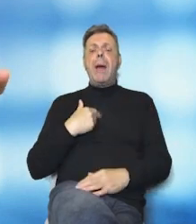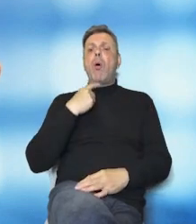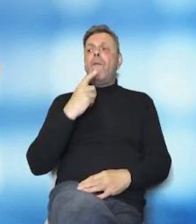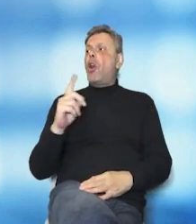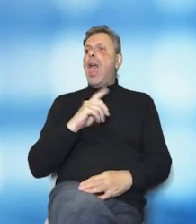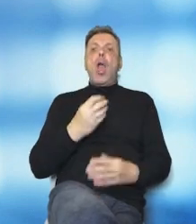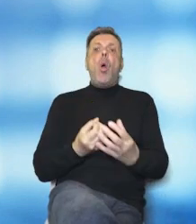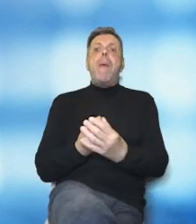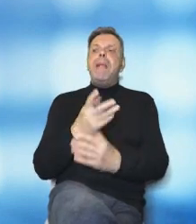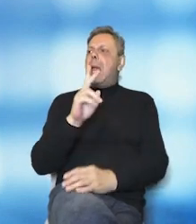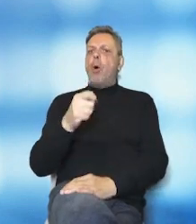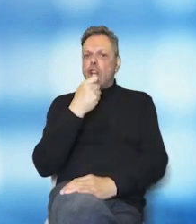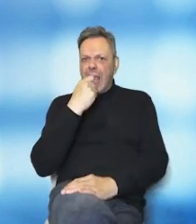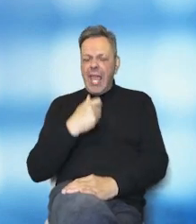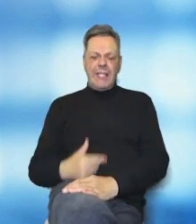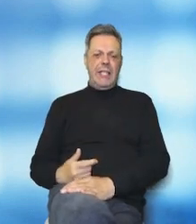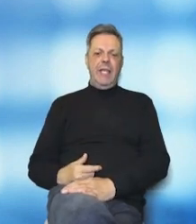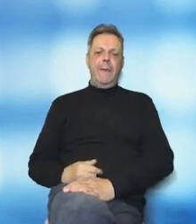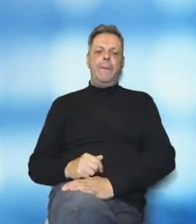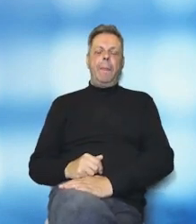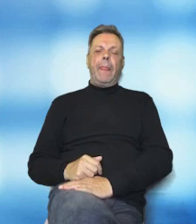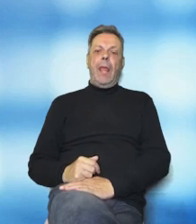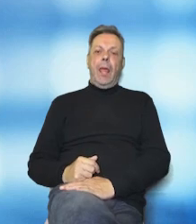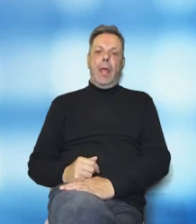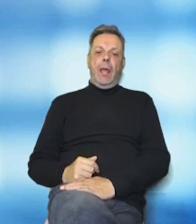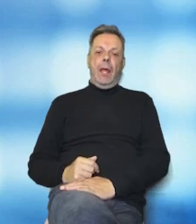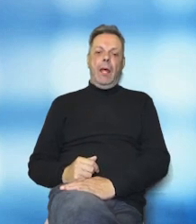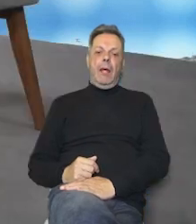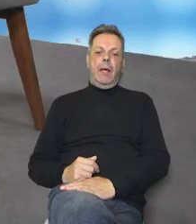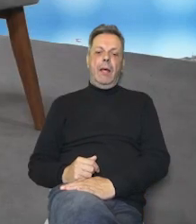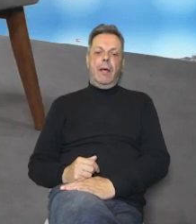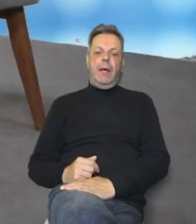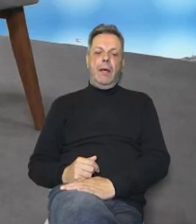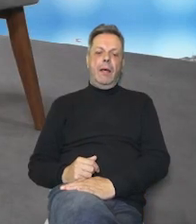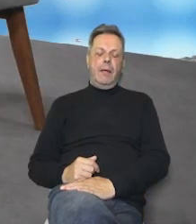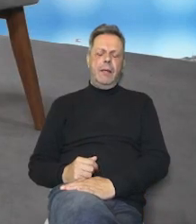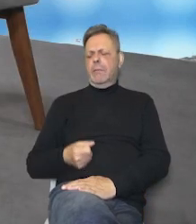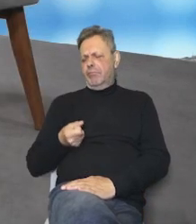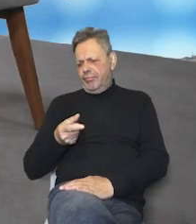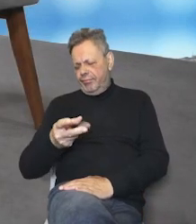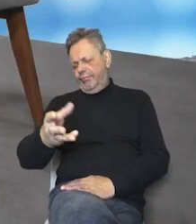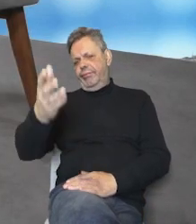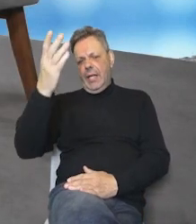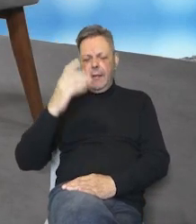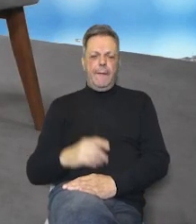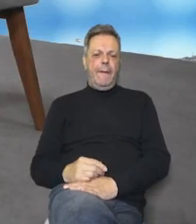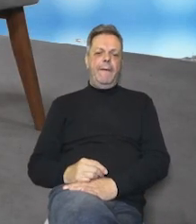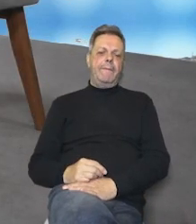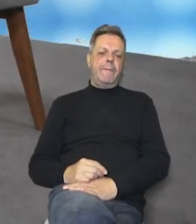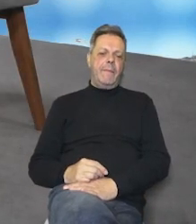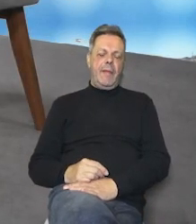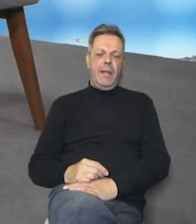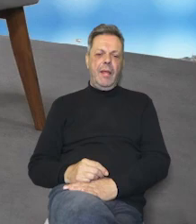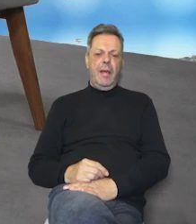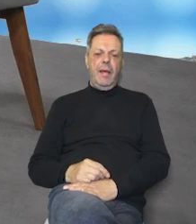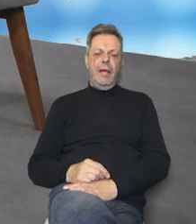bilje nas okružuje i što bismo mogli konzumirati. Od medvjeđeg luka, pa ne znam, kestena recimo. Tako, prasiće, zelje, sve što